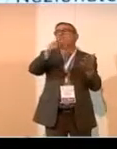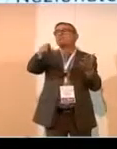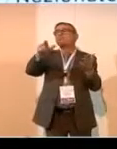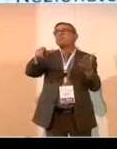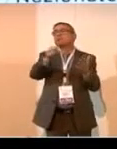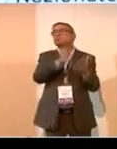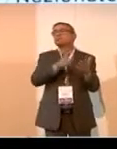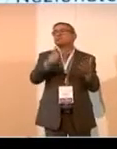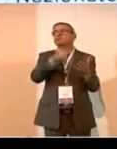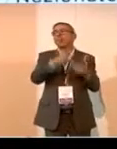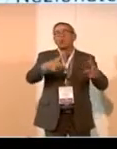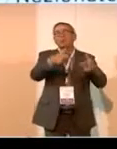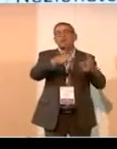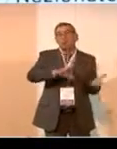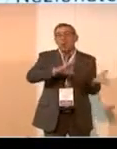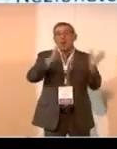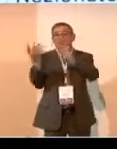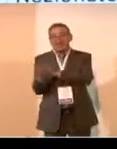soltanto a livello di convegni.